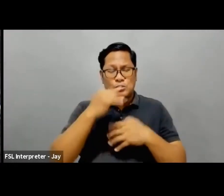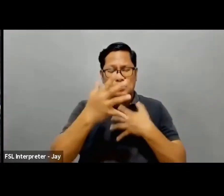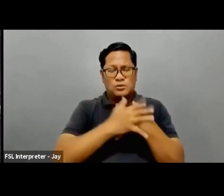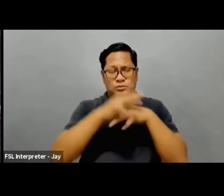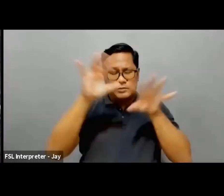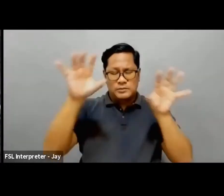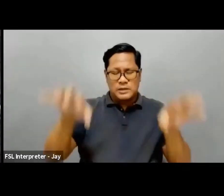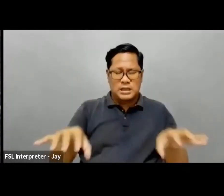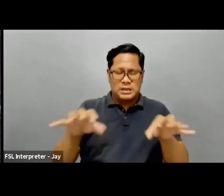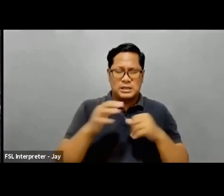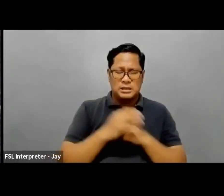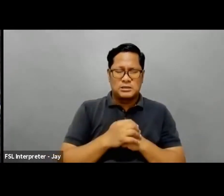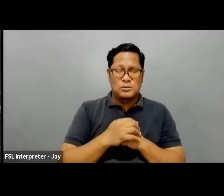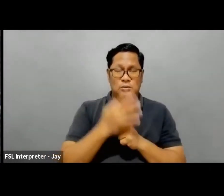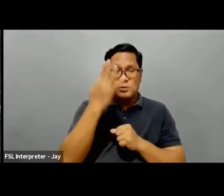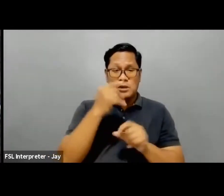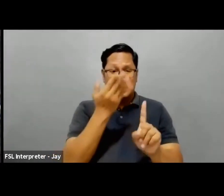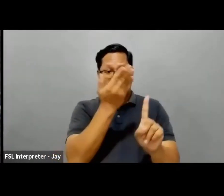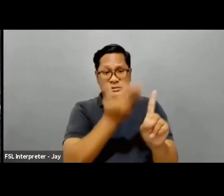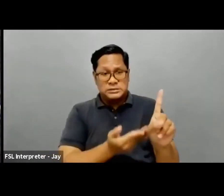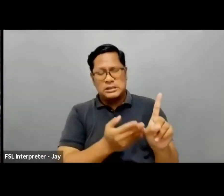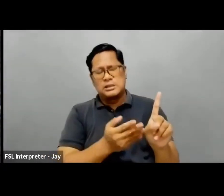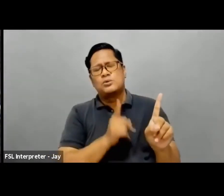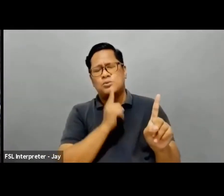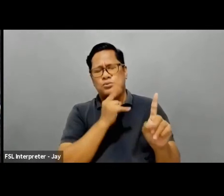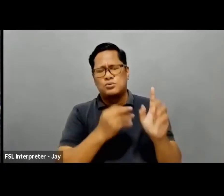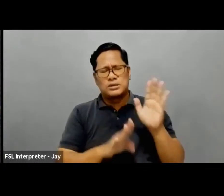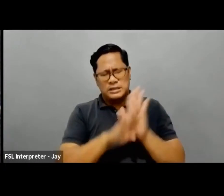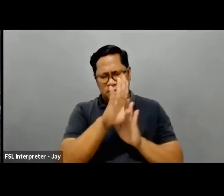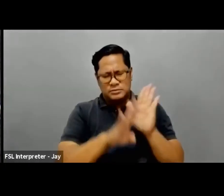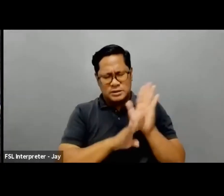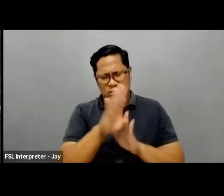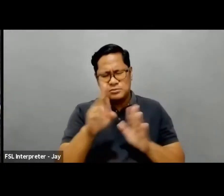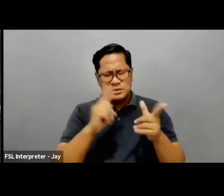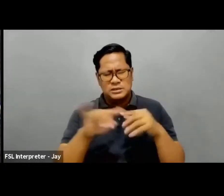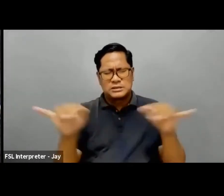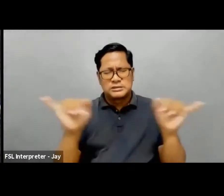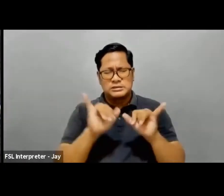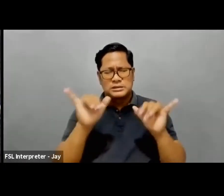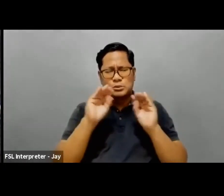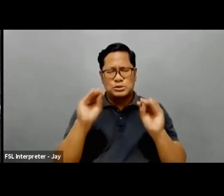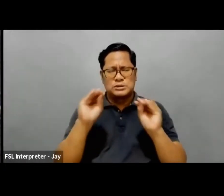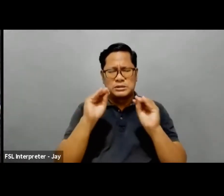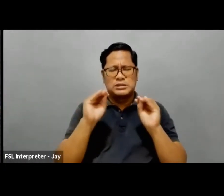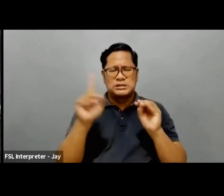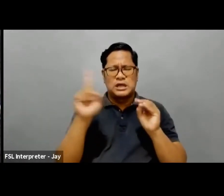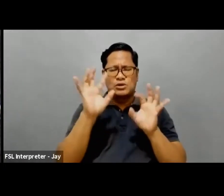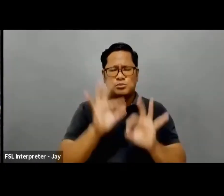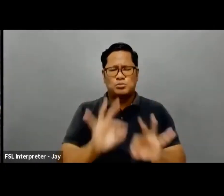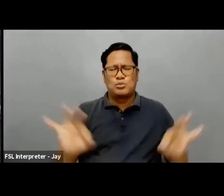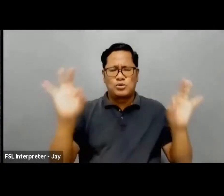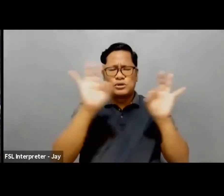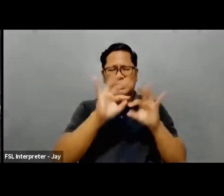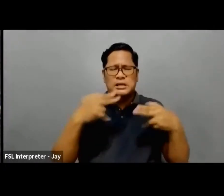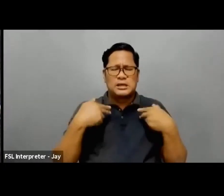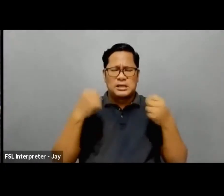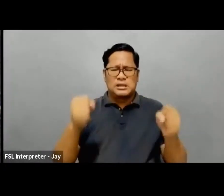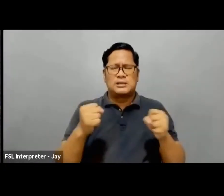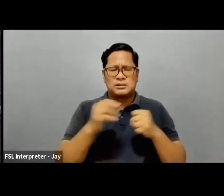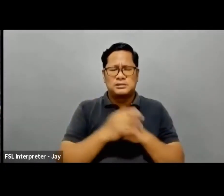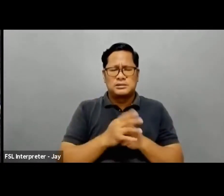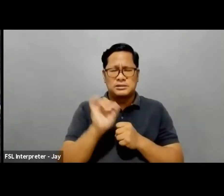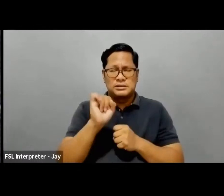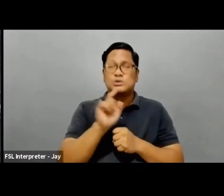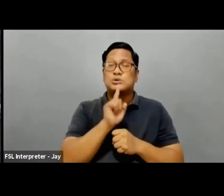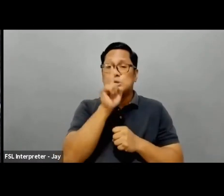magkakapitbahayan. Kasi sila po ay makakapag-develop din at makakapagturo no ano yung kahalagahan ng kalusugan dahil binabanggit nga natin